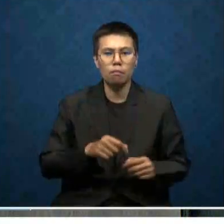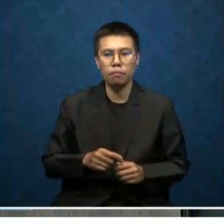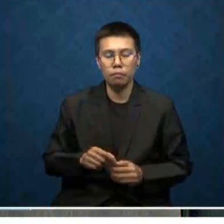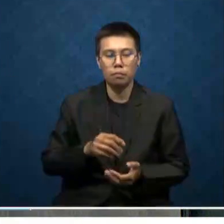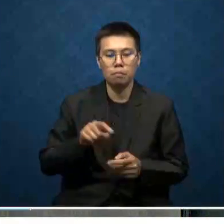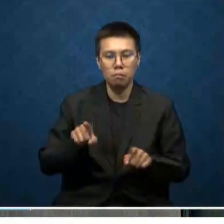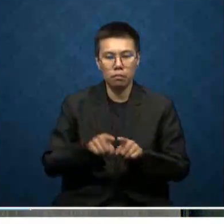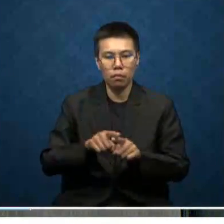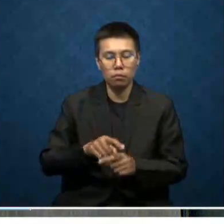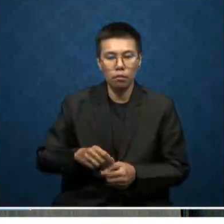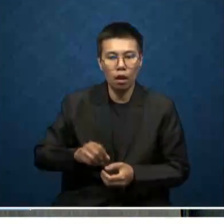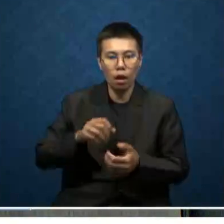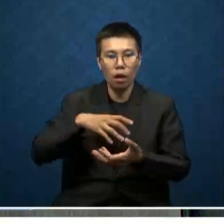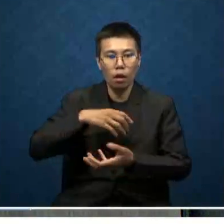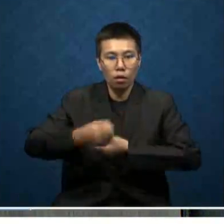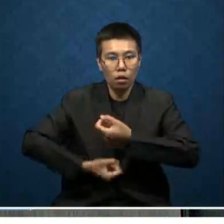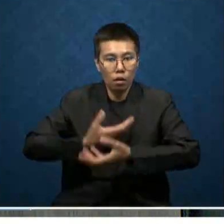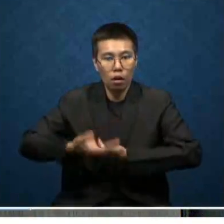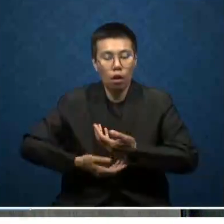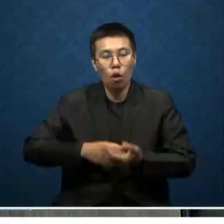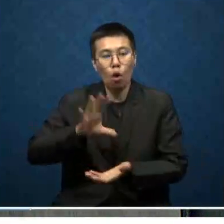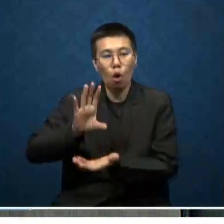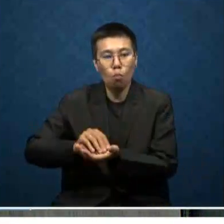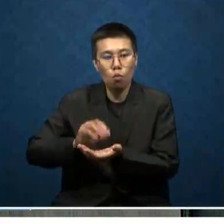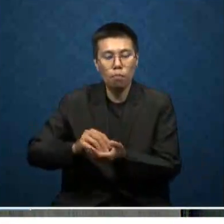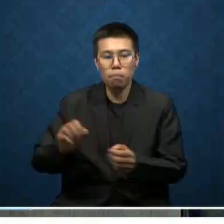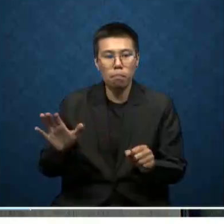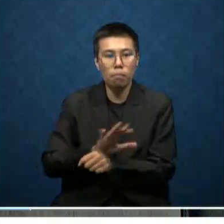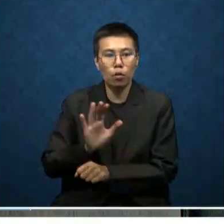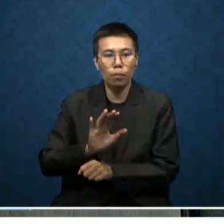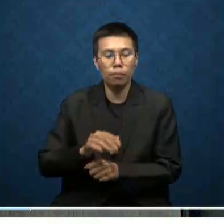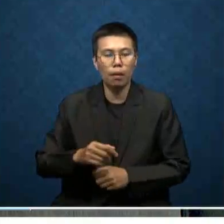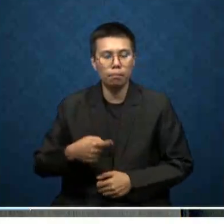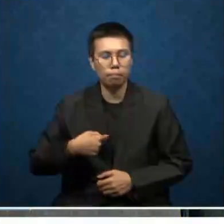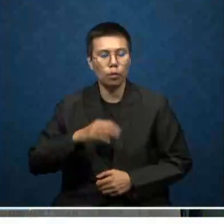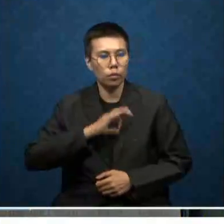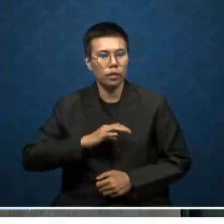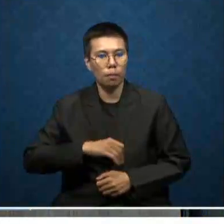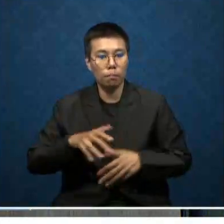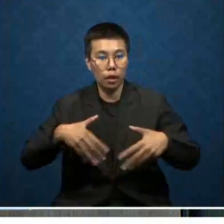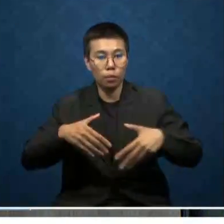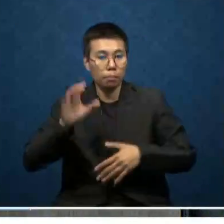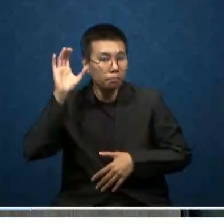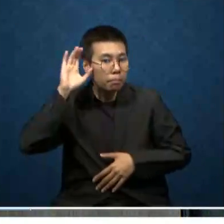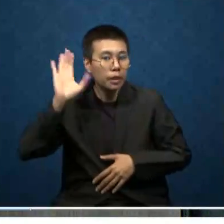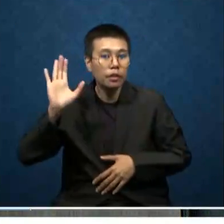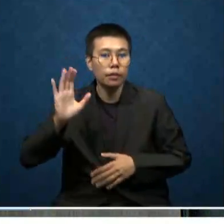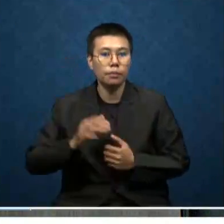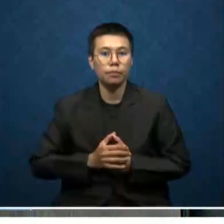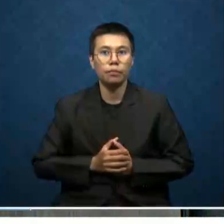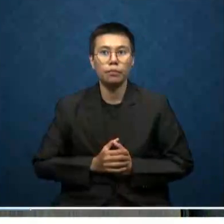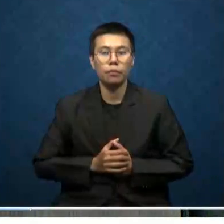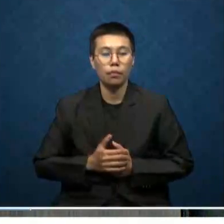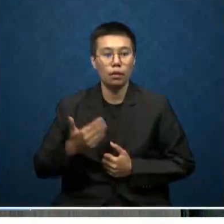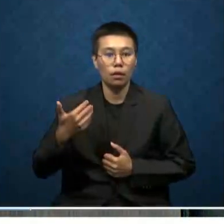ได้รับและก็ไม่เชื่อใจในการบริหารกิจการราชการเป็นประเด็นที่เรียกร้อง